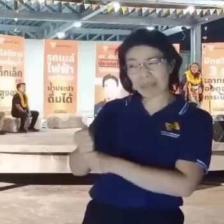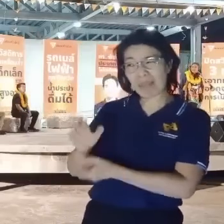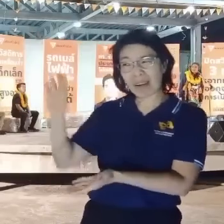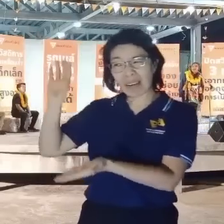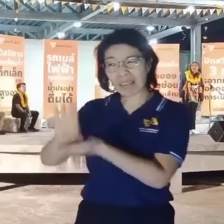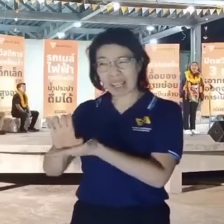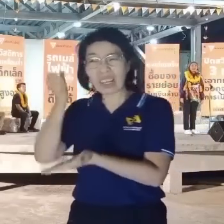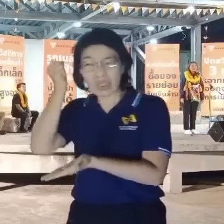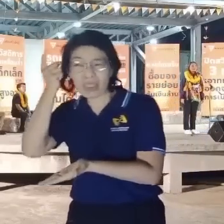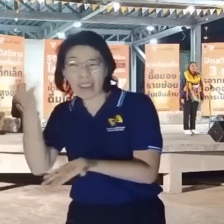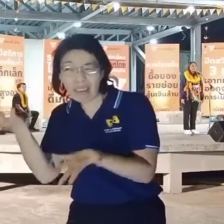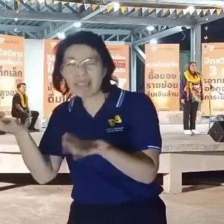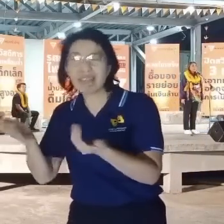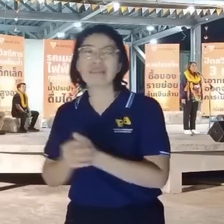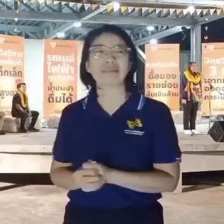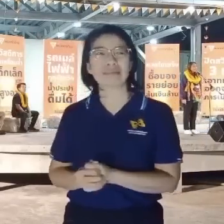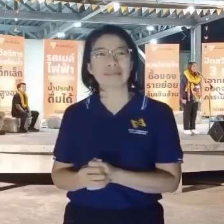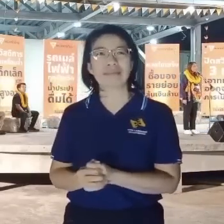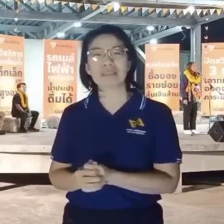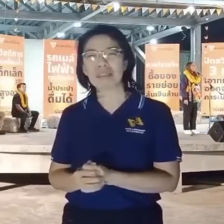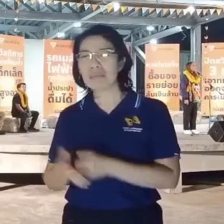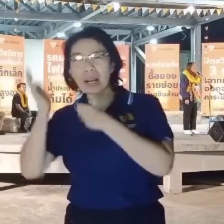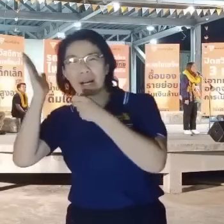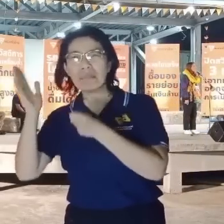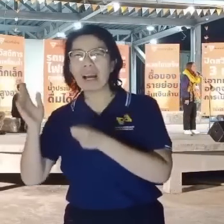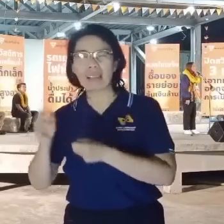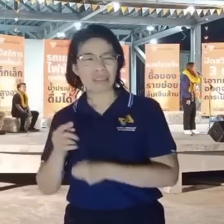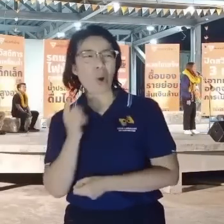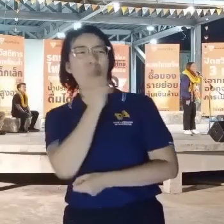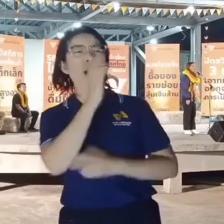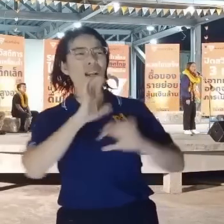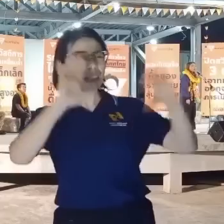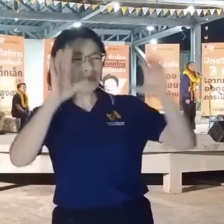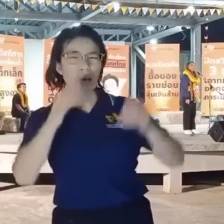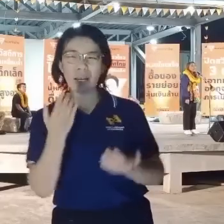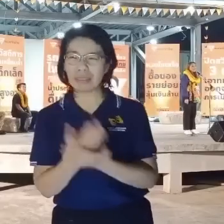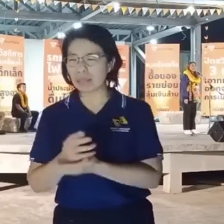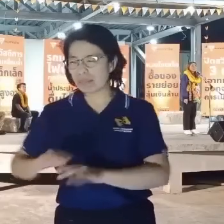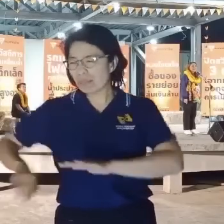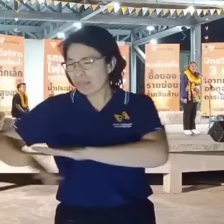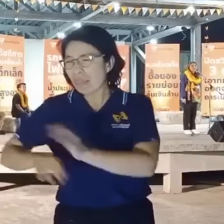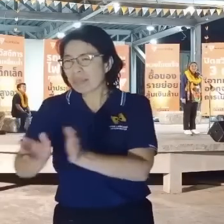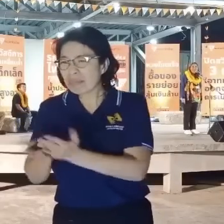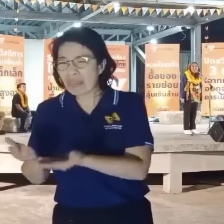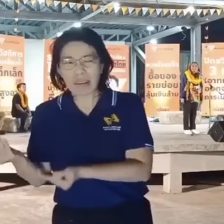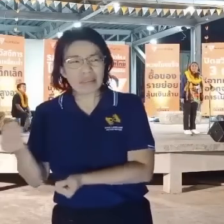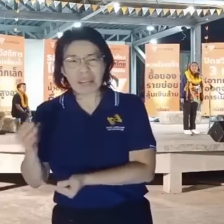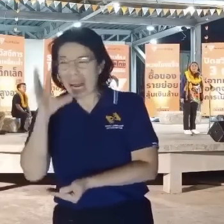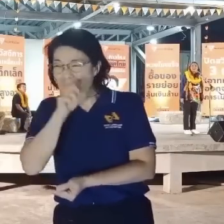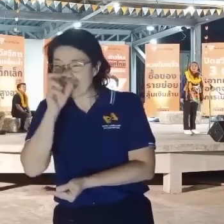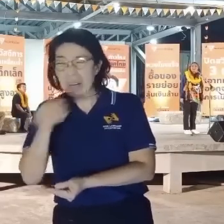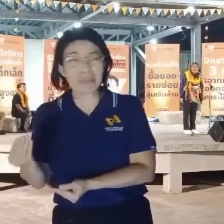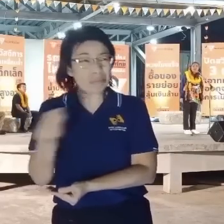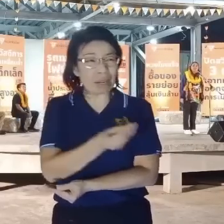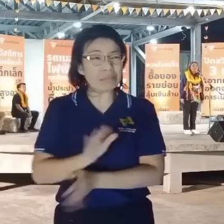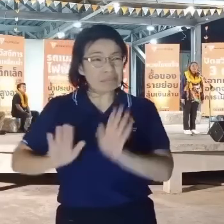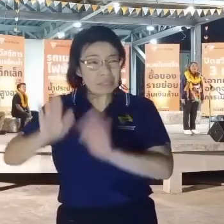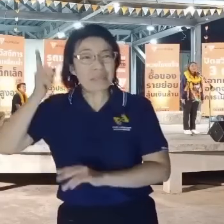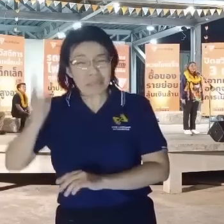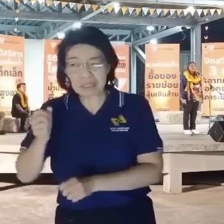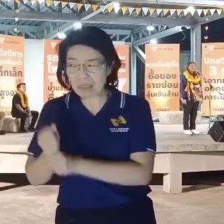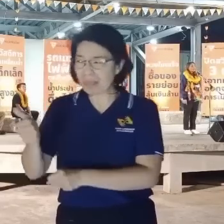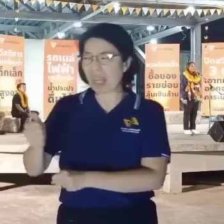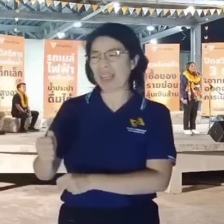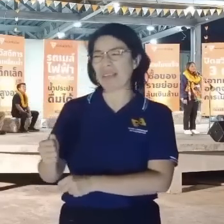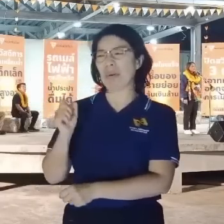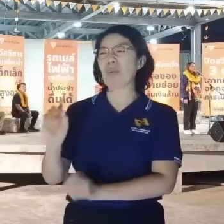มาณมันจะเข้าใจเหรออภิปรายไม่ไว้วางใจเนี่ยมันจะมีข้อมูลอะไรลึกๆลับๆได้จริงๆเหรอมันเป็นส.ส.สมัยแร